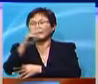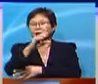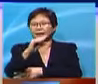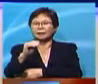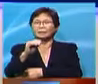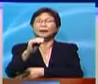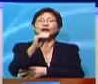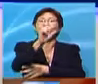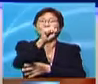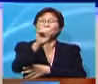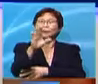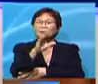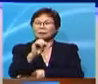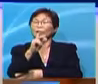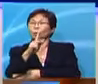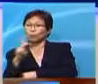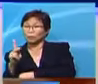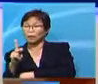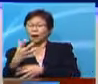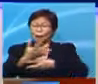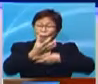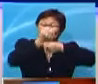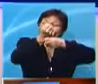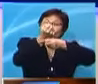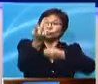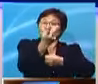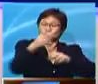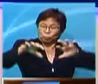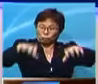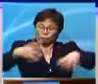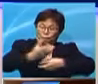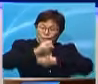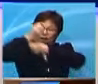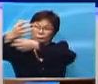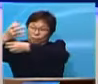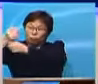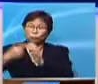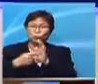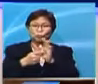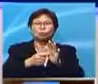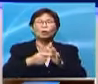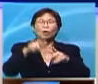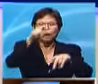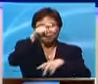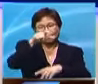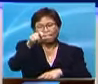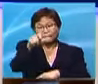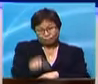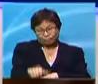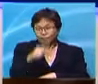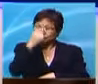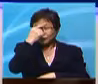kangsar kemenangan besar calon BN di kedua-dua kawasan berkenaan turut menunjukkan penerimaan pengundi